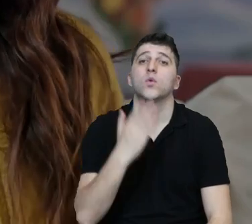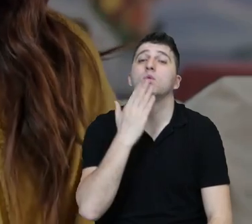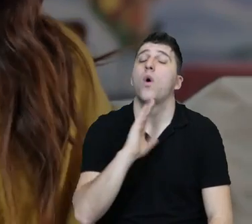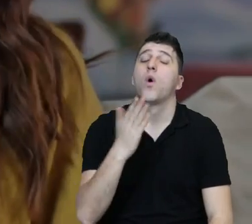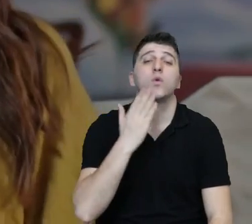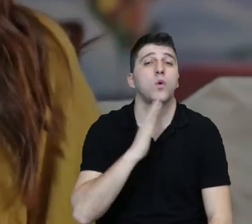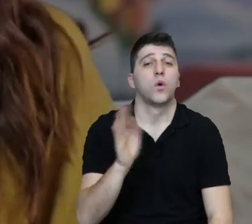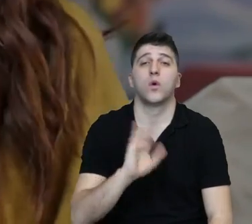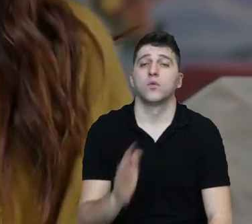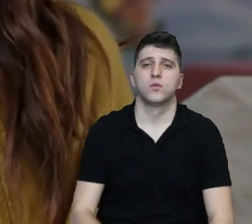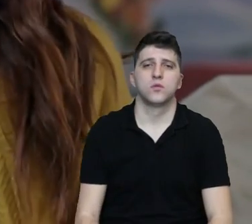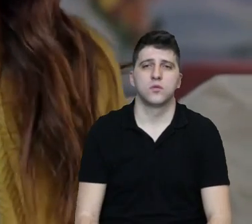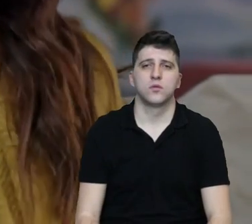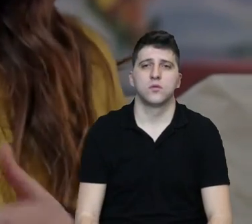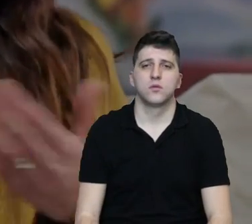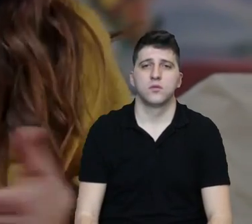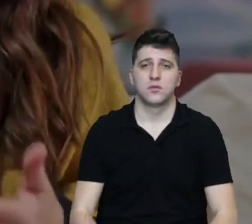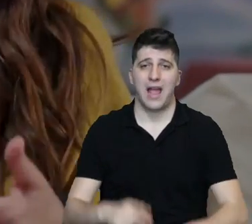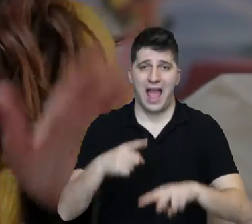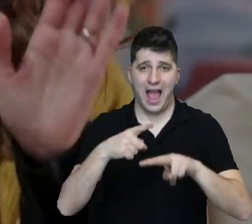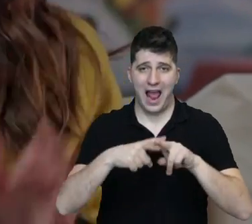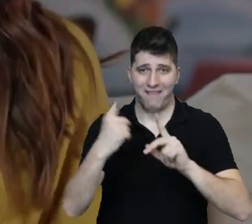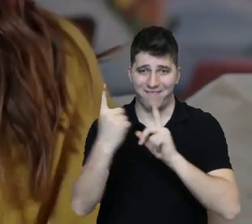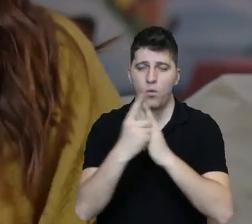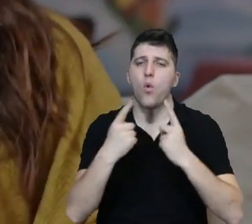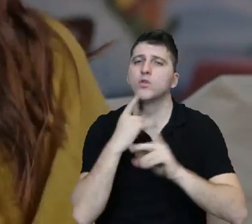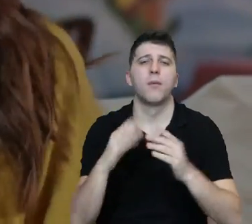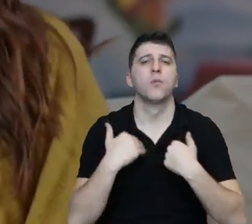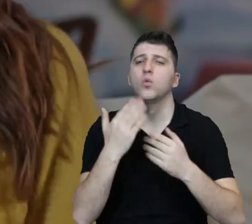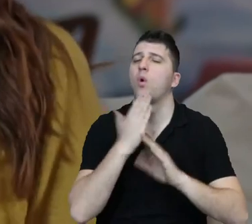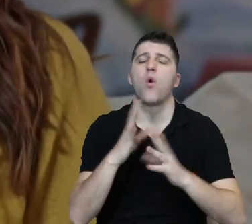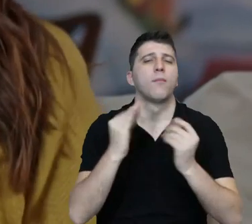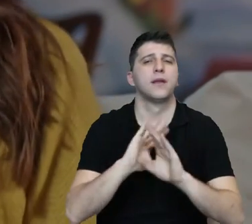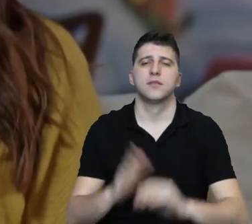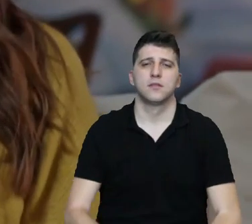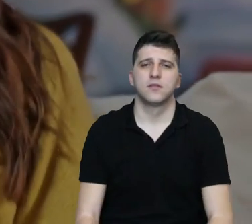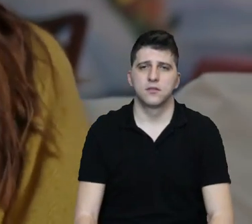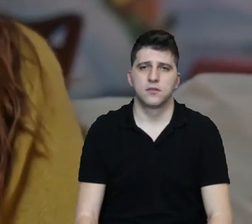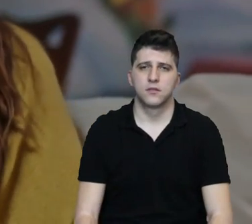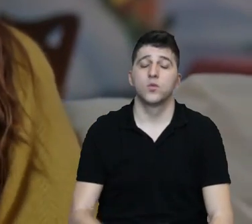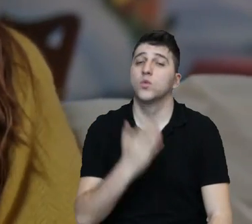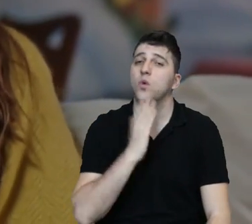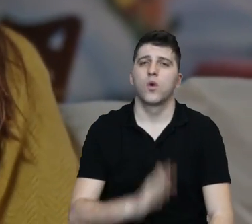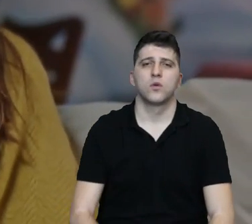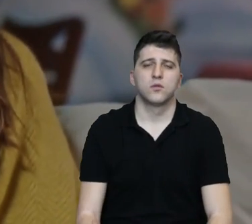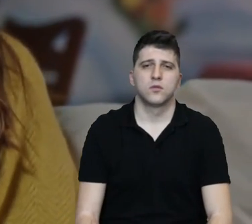Yok, yok, yok, yok, yok. Alev'in karşısına çıkıp konuşamam ben. Yok, hayatta olmaz. Yok.